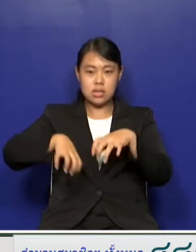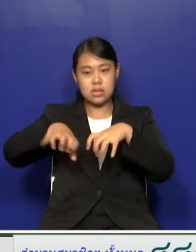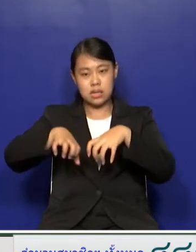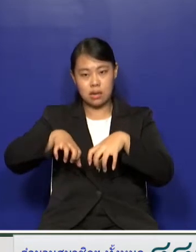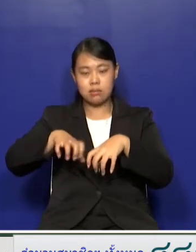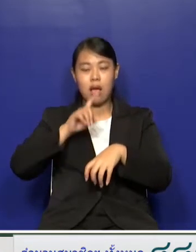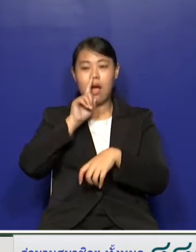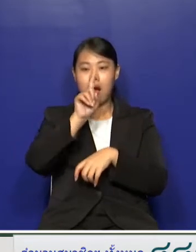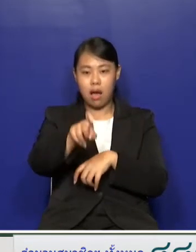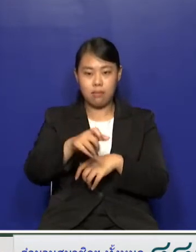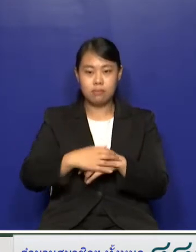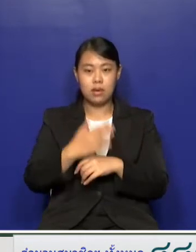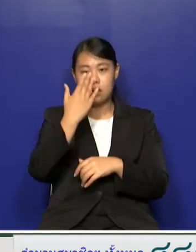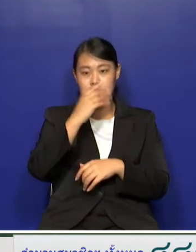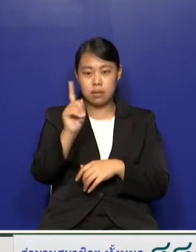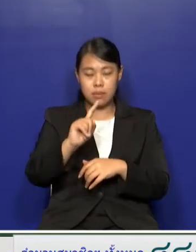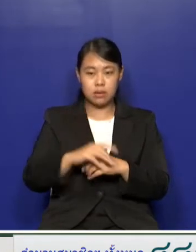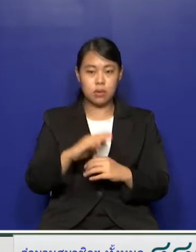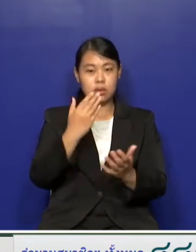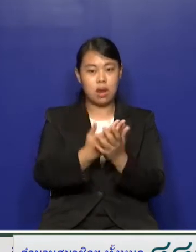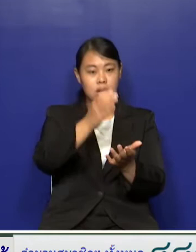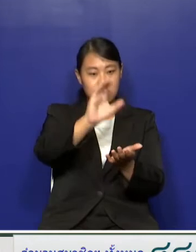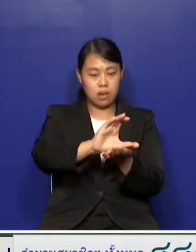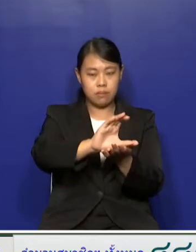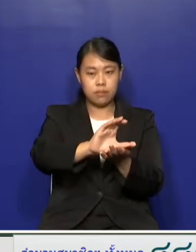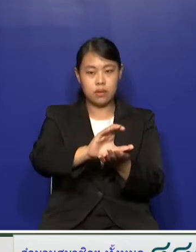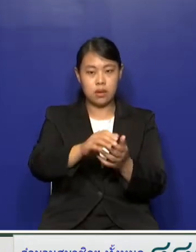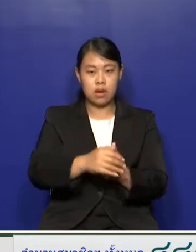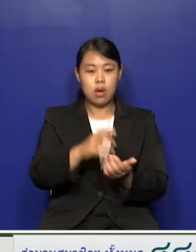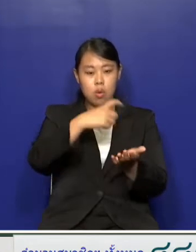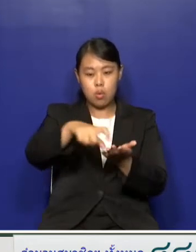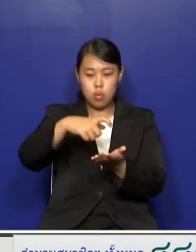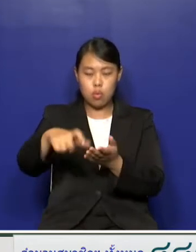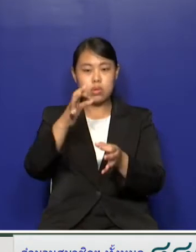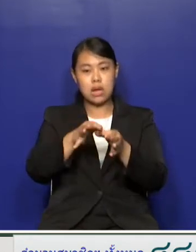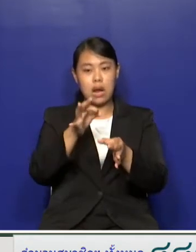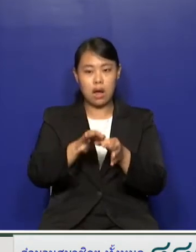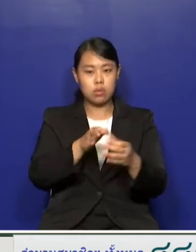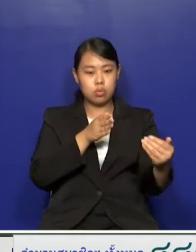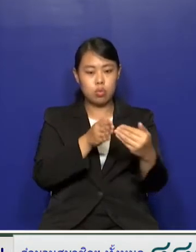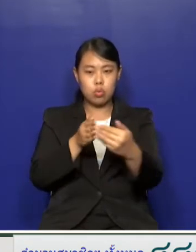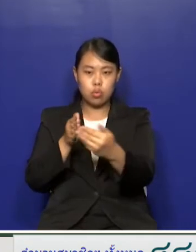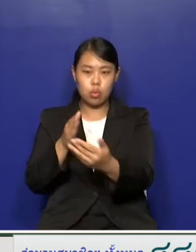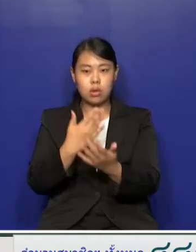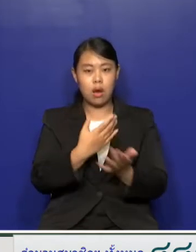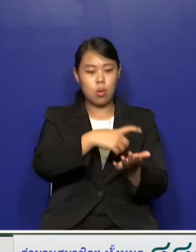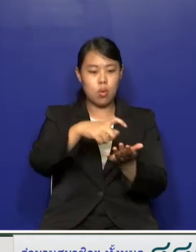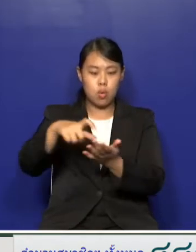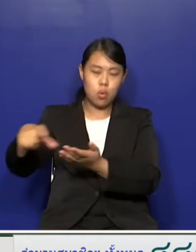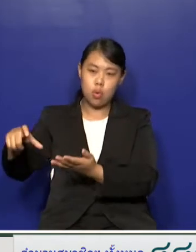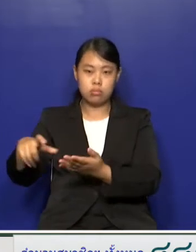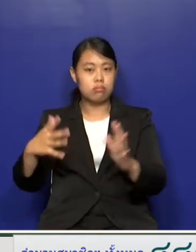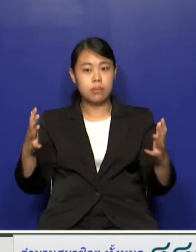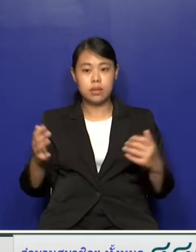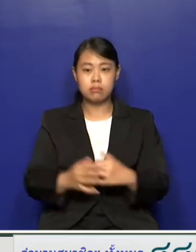ท่านไม่โอนเงินจำนวนนี้นี่เข้าบัญชีโดยตรงแต่ของพี่น้องประชาชนที่ก็เปิดบัญชีออมทรัพย์อยู่